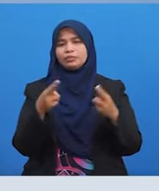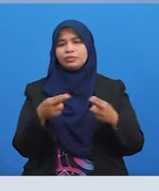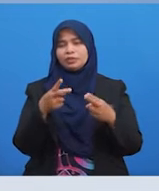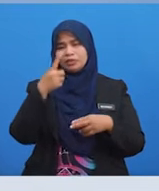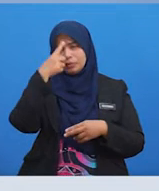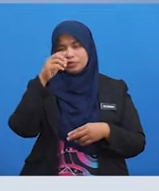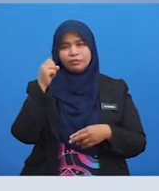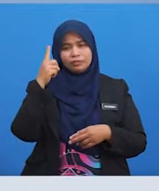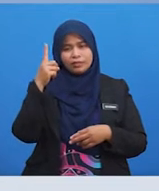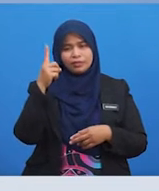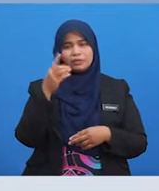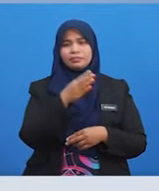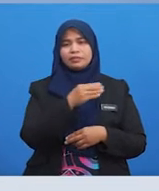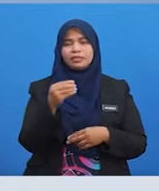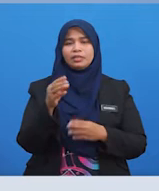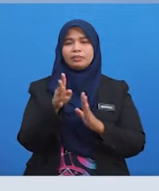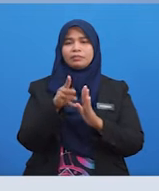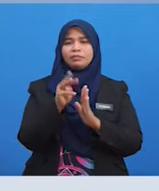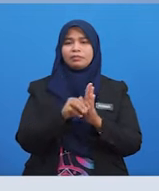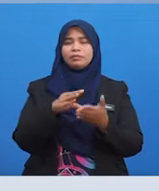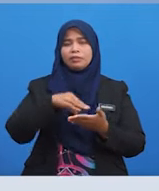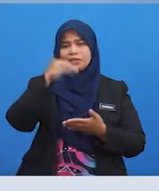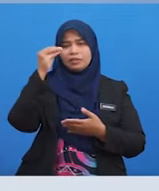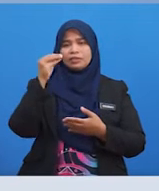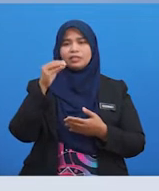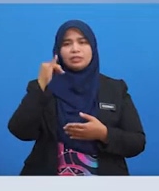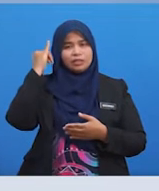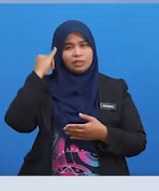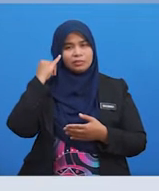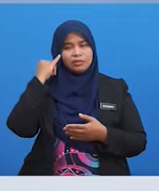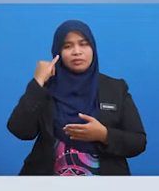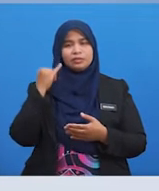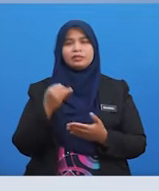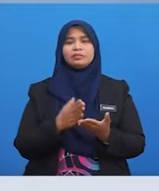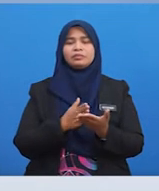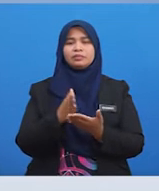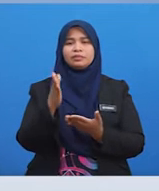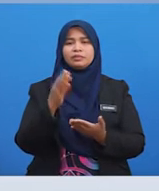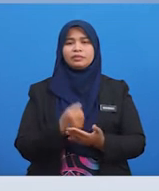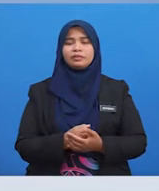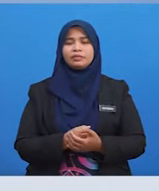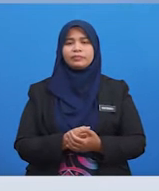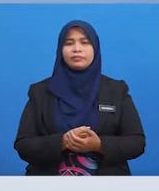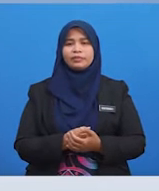untuk memahami dan mempelajari ilmu secara berterusan.